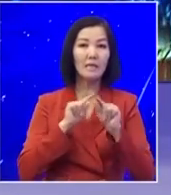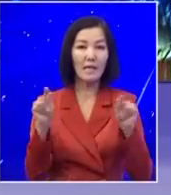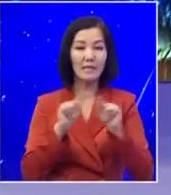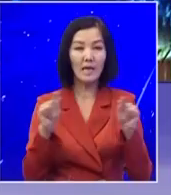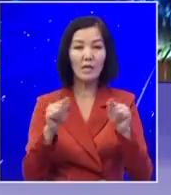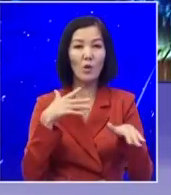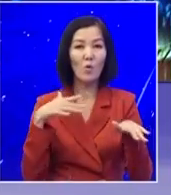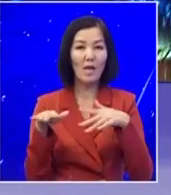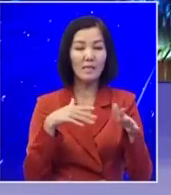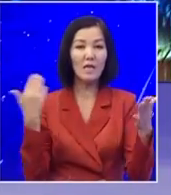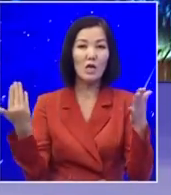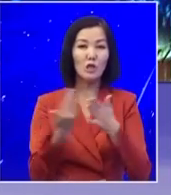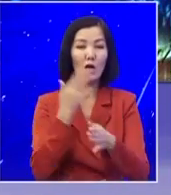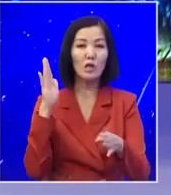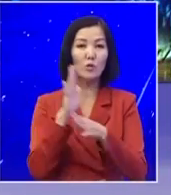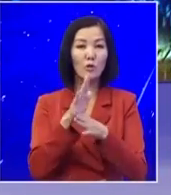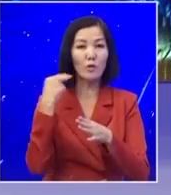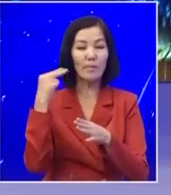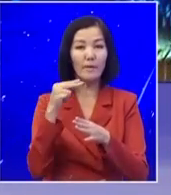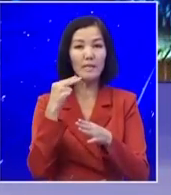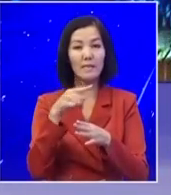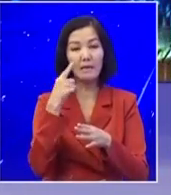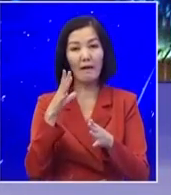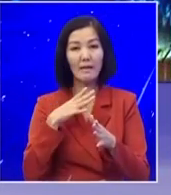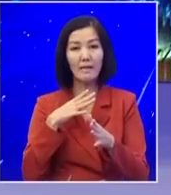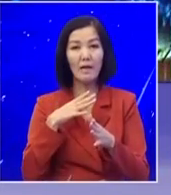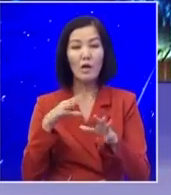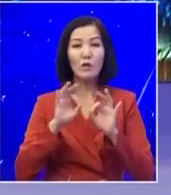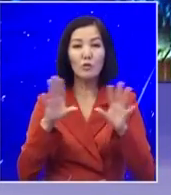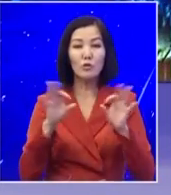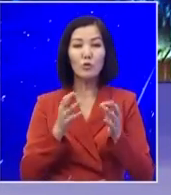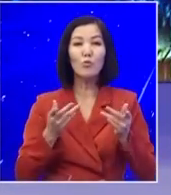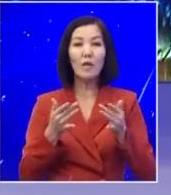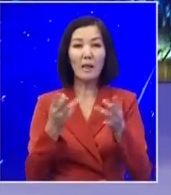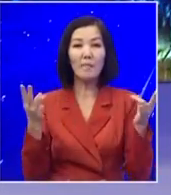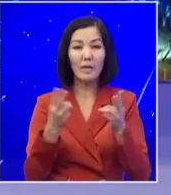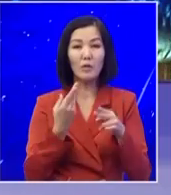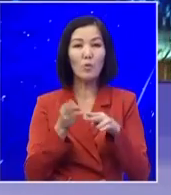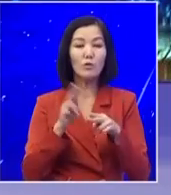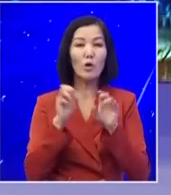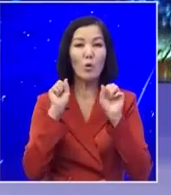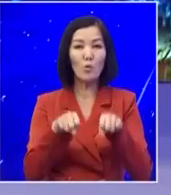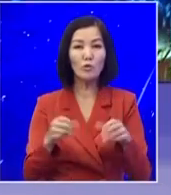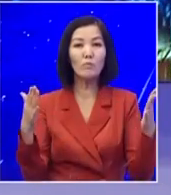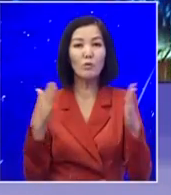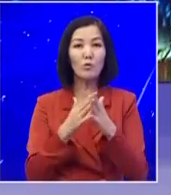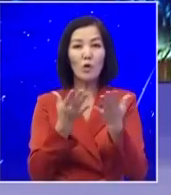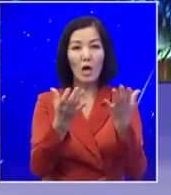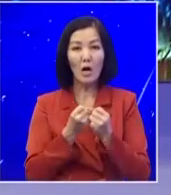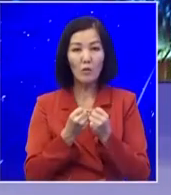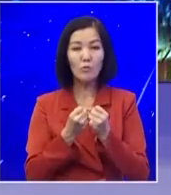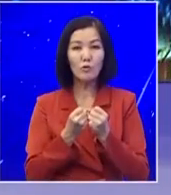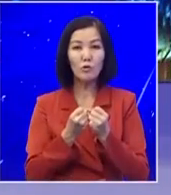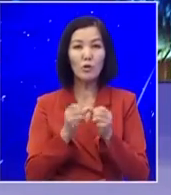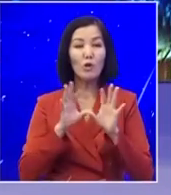жатыр. Жаңа жолдауында президент соны аңдатты. Кеңінен түсіндірілуін талап етті. Осыған орай қол жетімді баспанаға қол жеткізу